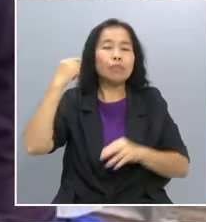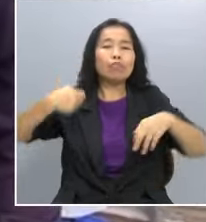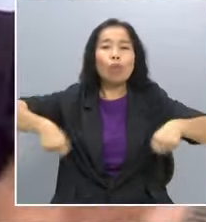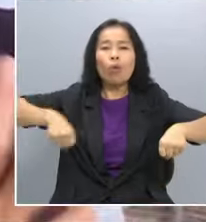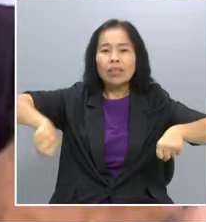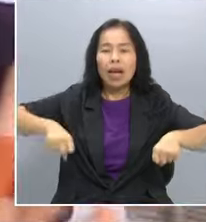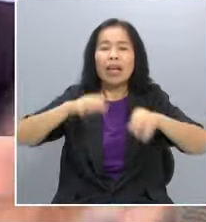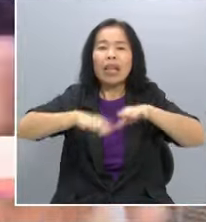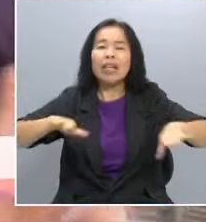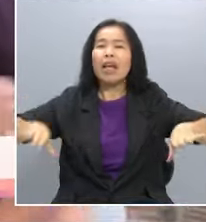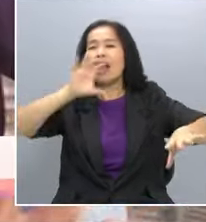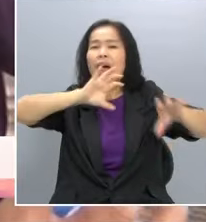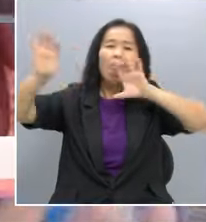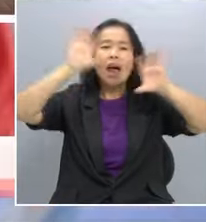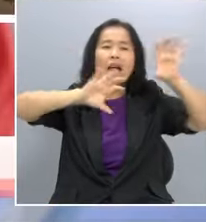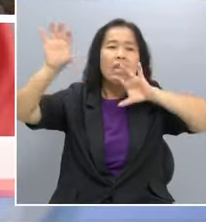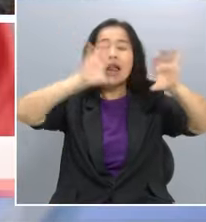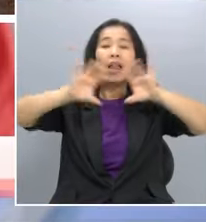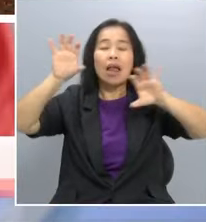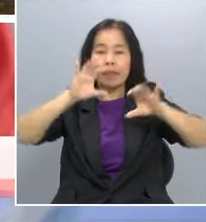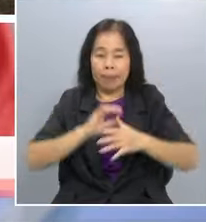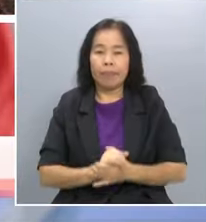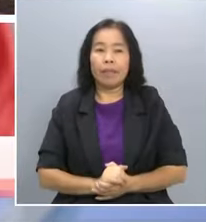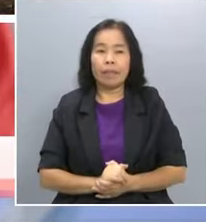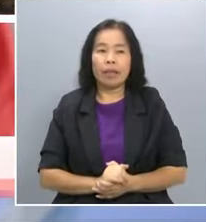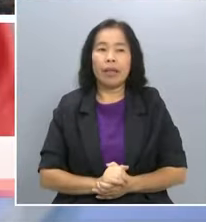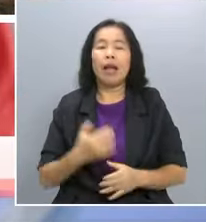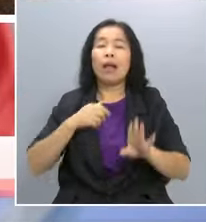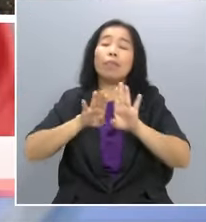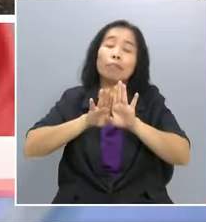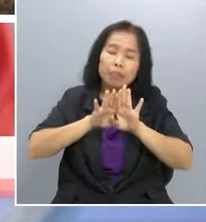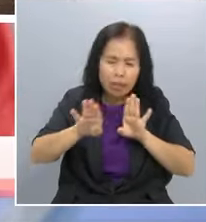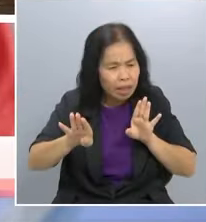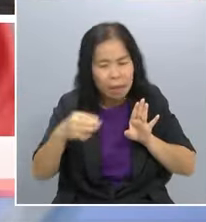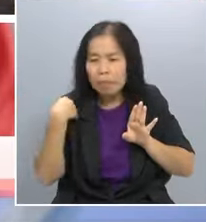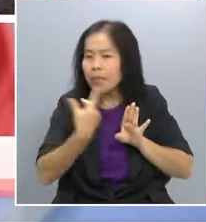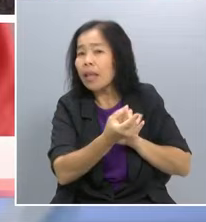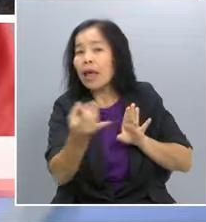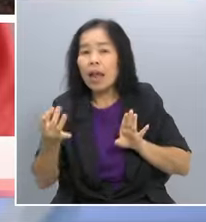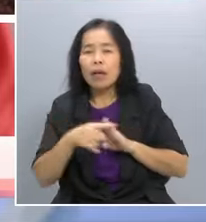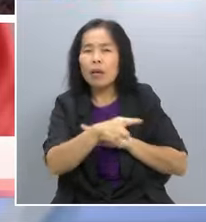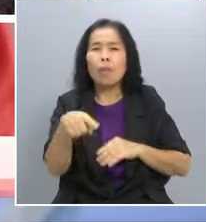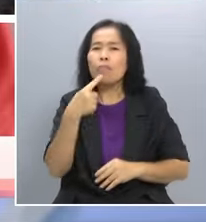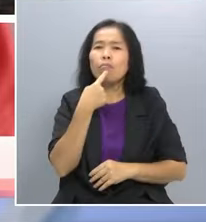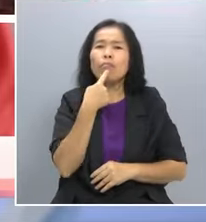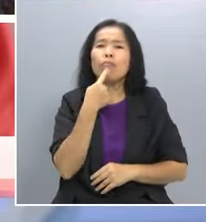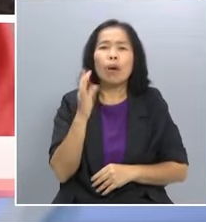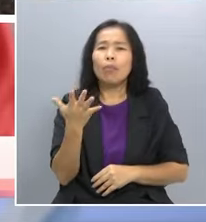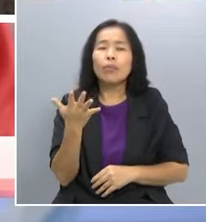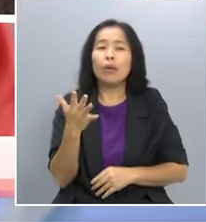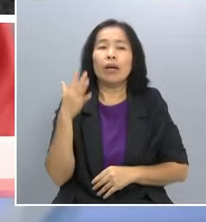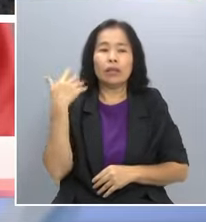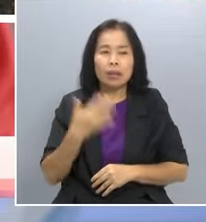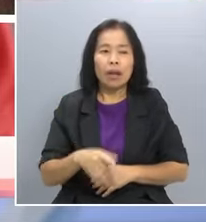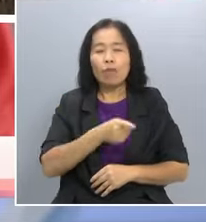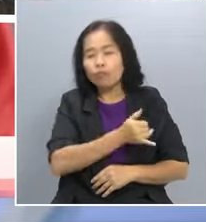ก็เด็กอ่ะมันตะโกนเรียกว่ามานแล้วก็เลยเปิดประตูมาบอกว่ามีอะไรกันมันไม่พูดอะไรแล้วทีนี้มันก็วิ่งไปในสุ